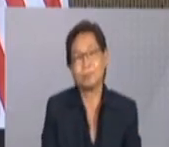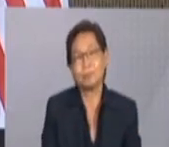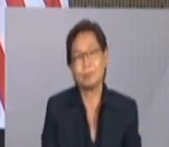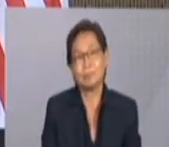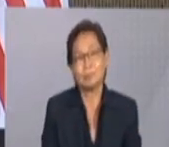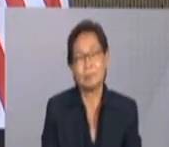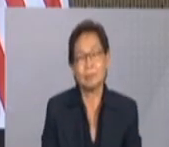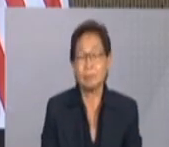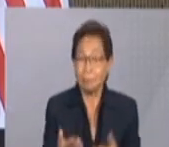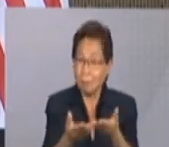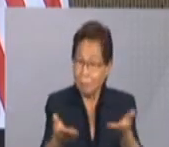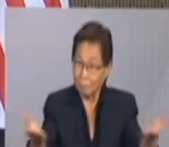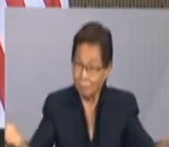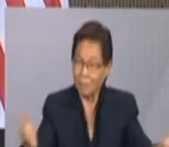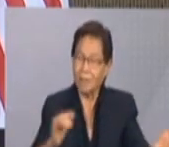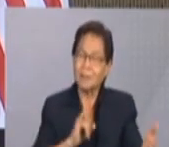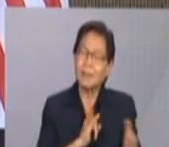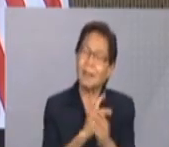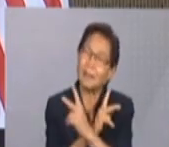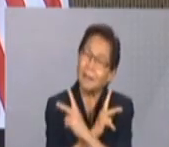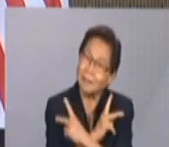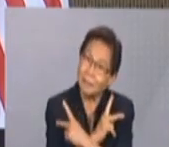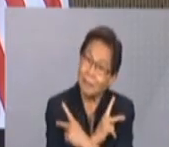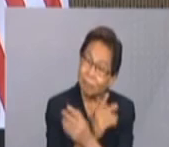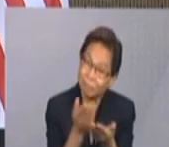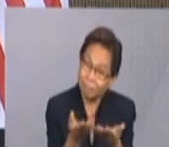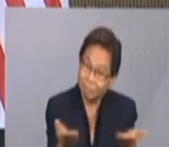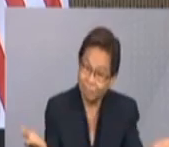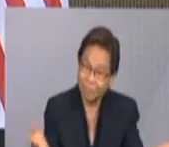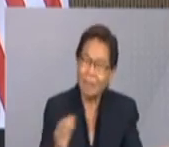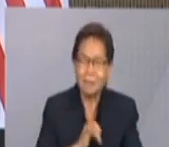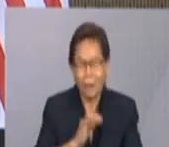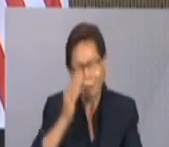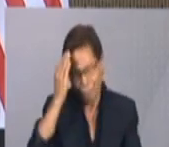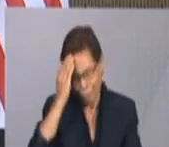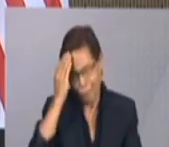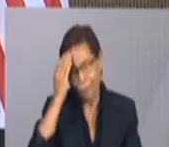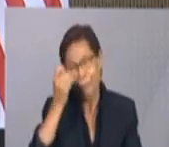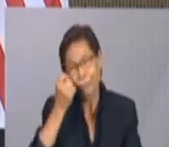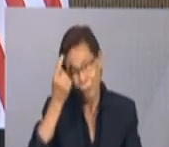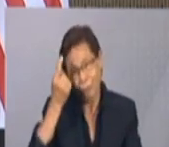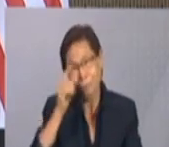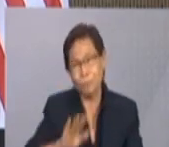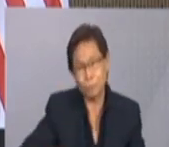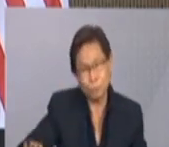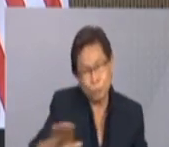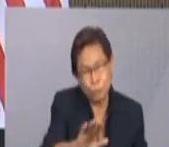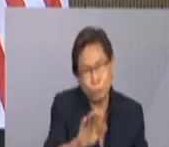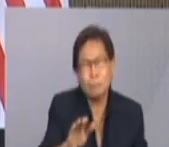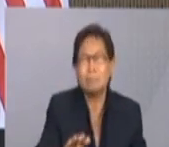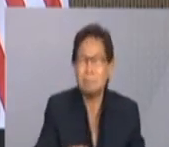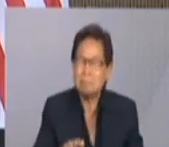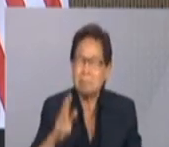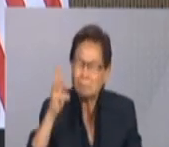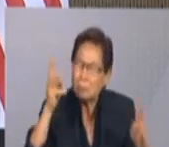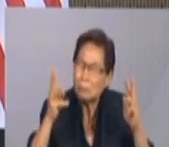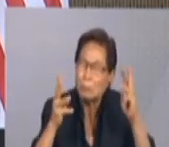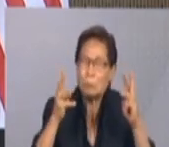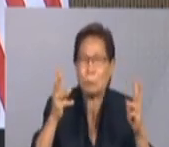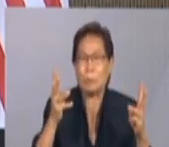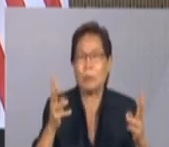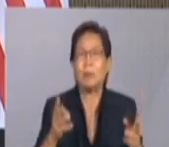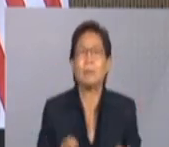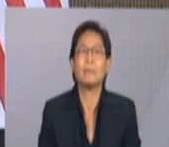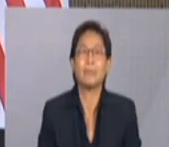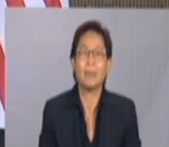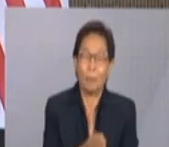sedari Lestari yang saya kasihi sekian saya faham saudara-saudari agak Bimbang Hai Habib